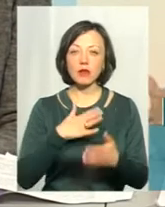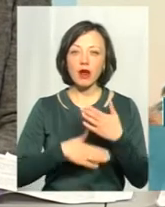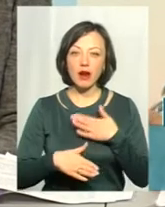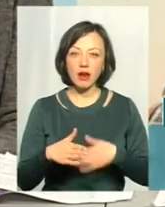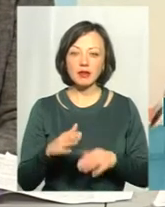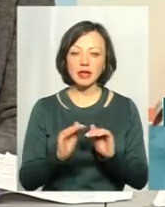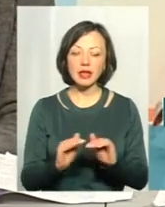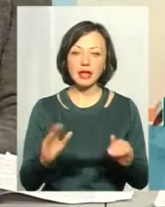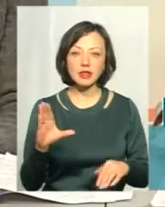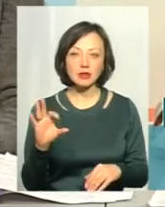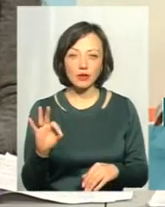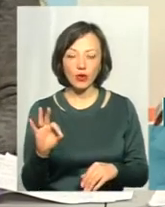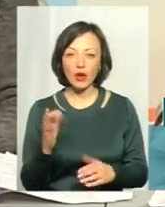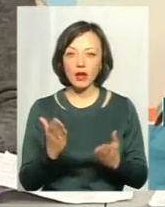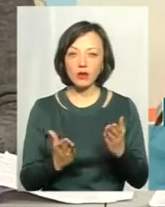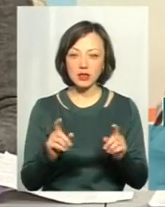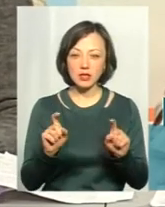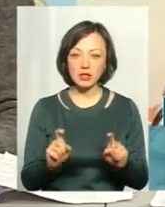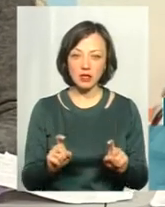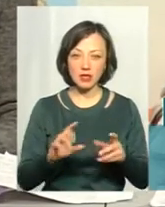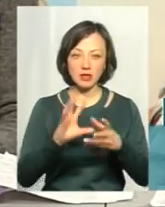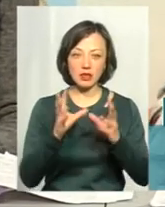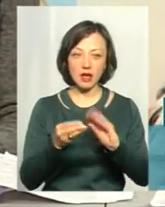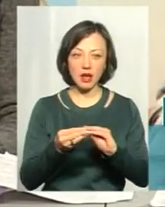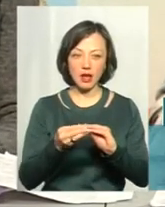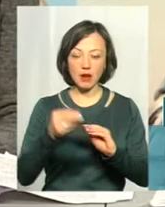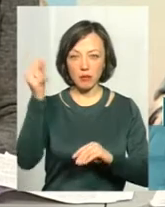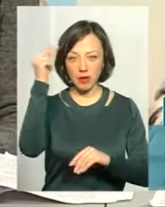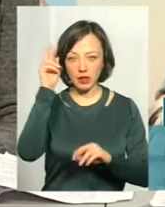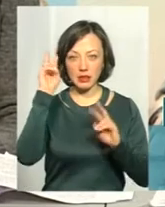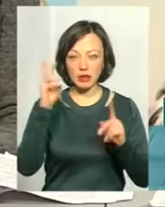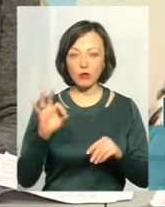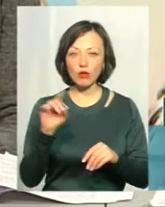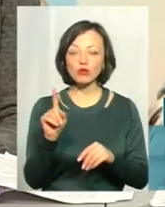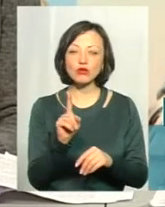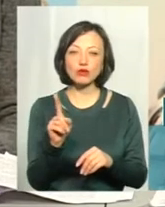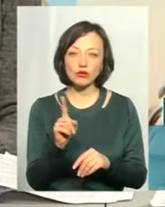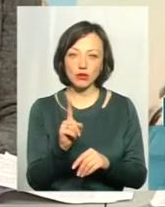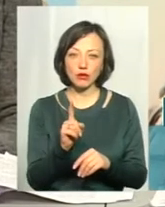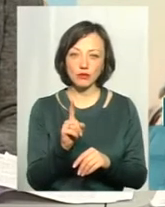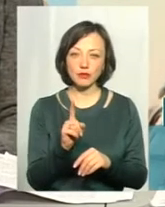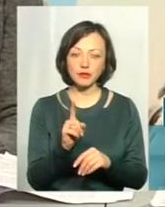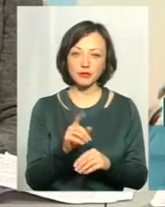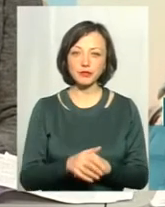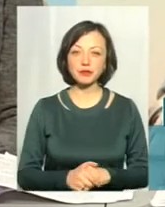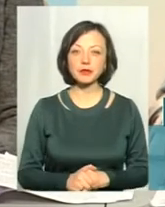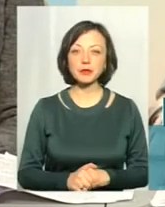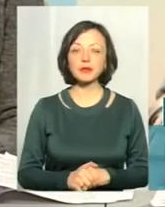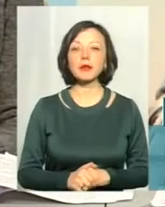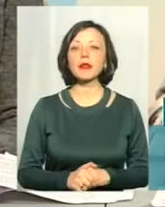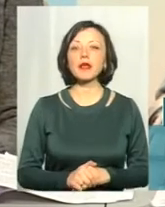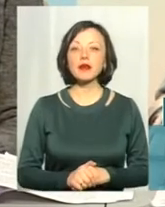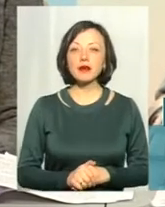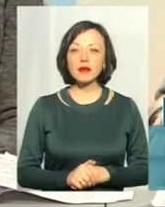них було дитинство. Тому що якщо вони сидять на загальних парах, вони не знають навіть про що йде мова. От, ну, тут я також хочу з